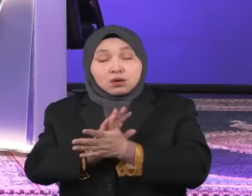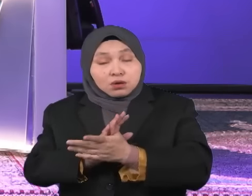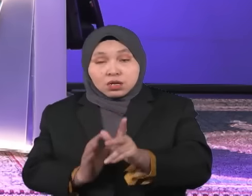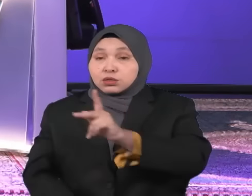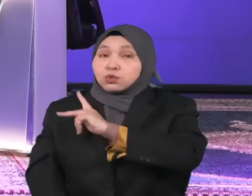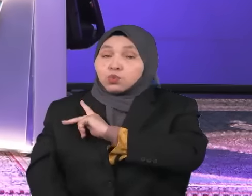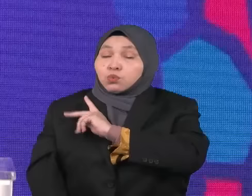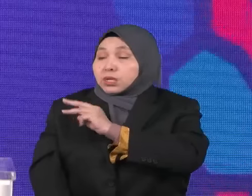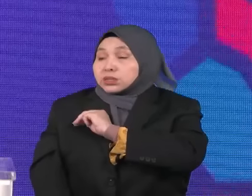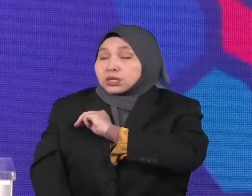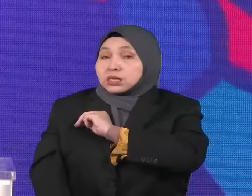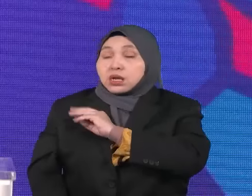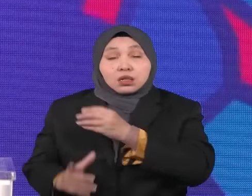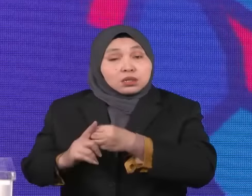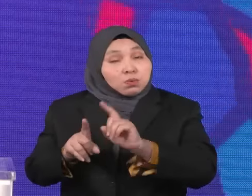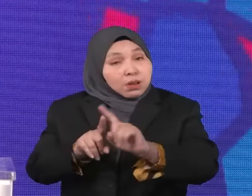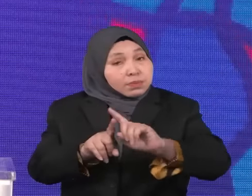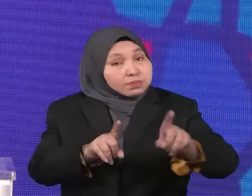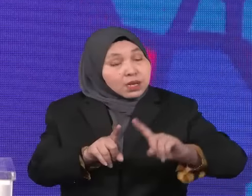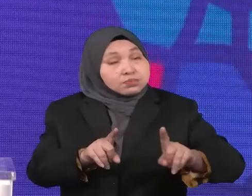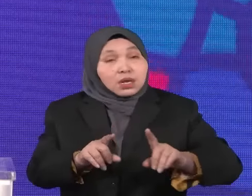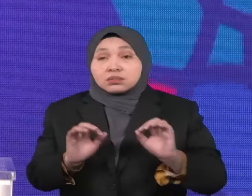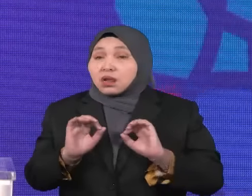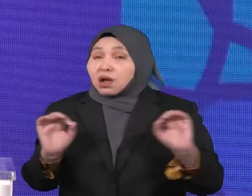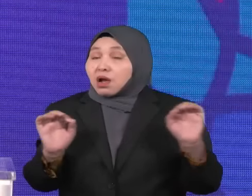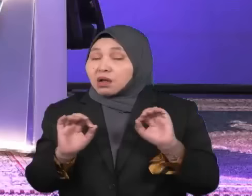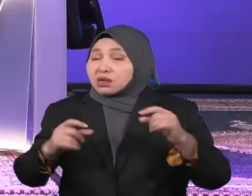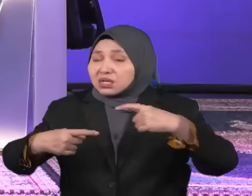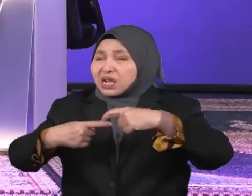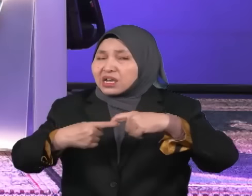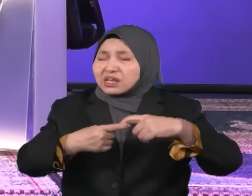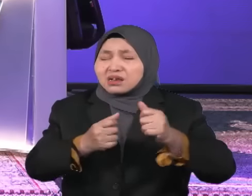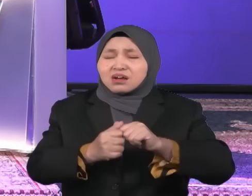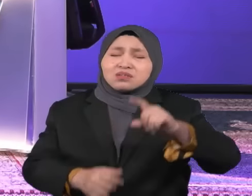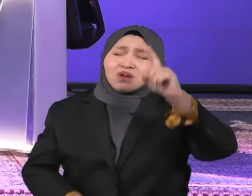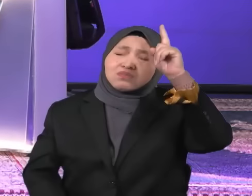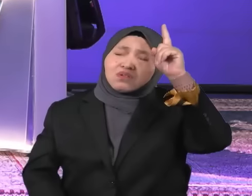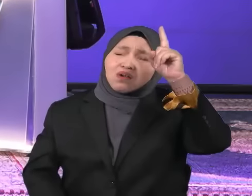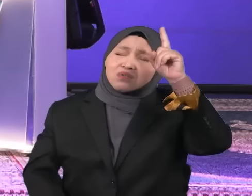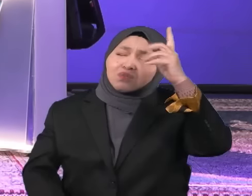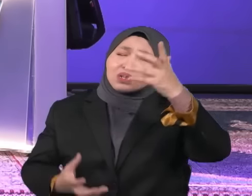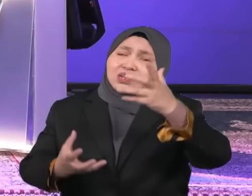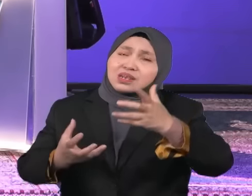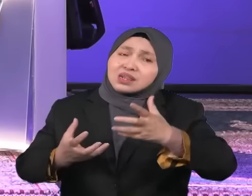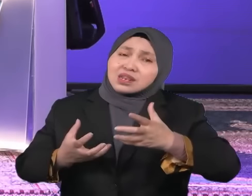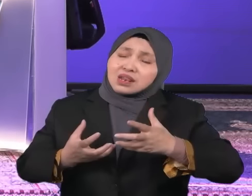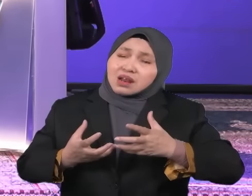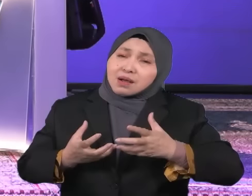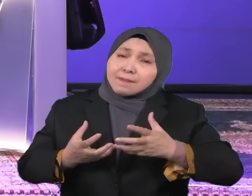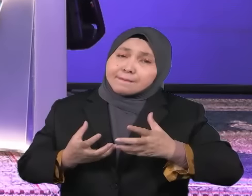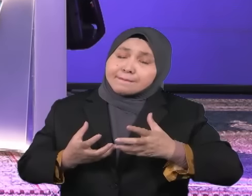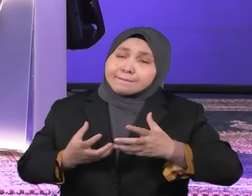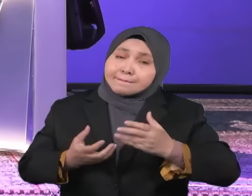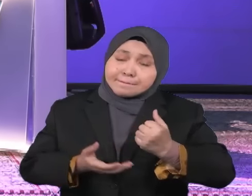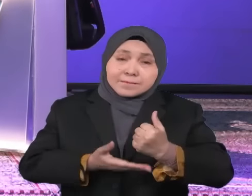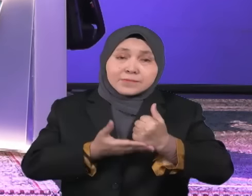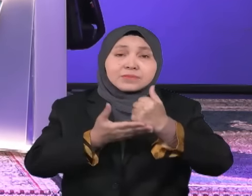ke menteri ke apa sebagainya, dan tak ada langsung dikaitkan dengan ya Allah aku ini ingin